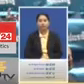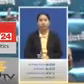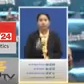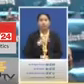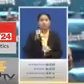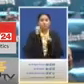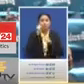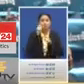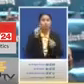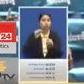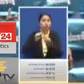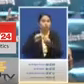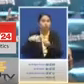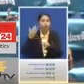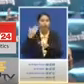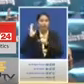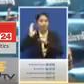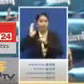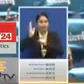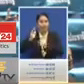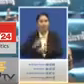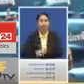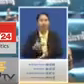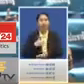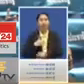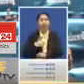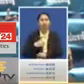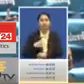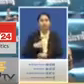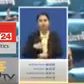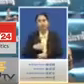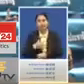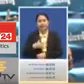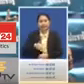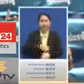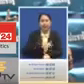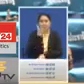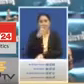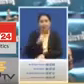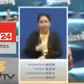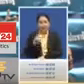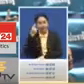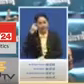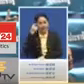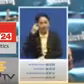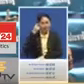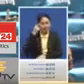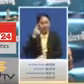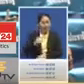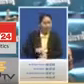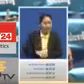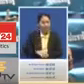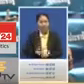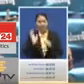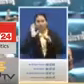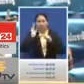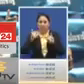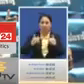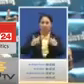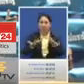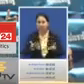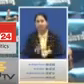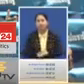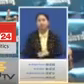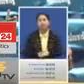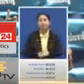อภิปราย ครับ อาจจะช้าไปนิดเพราะว่าต้องใช้วิจารณญาณในการที่จะมาประท้วง